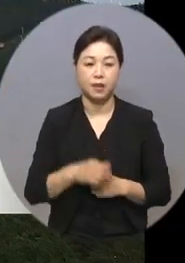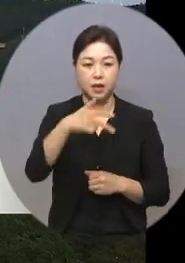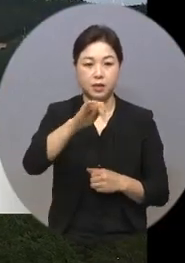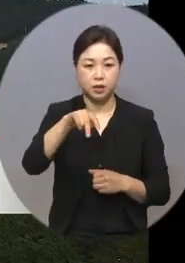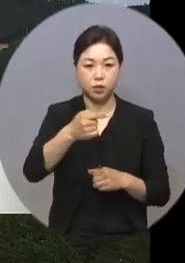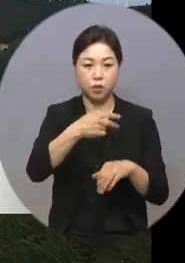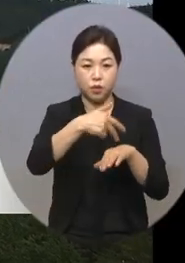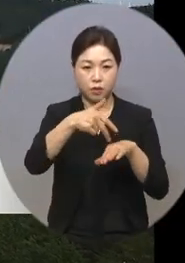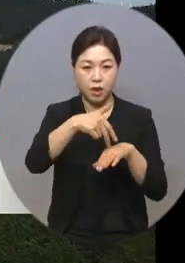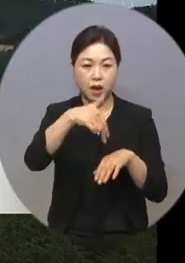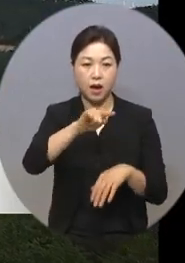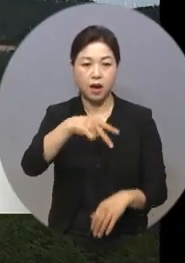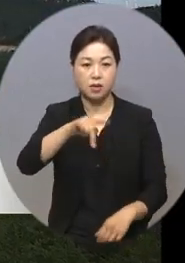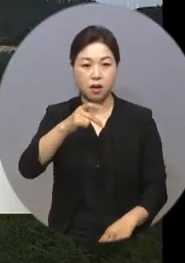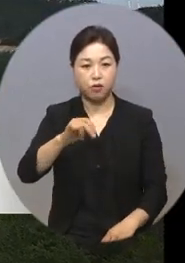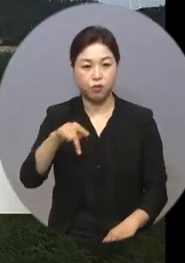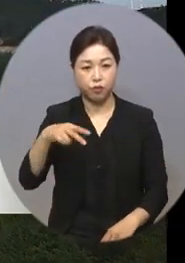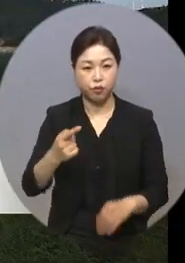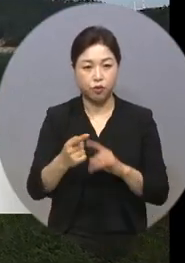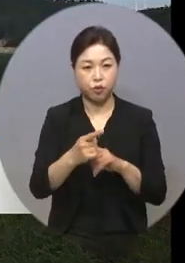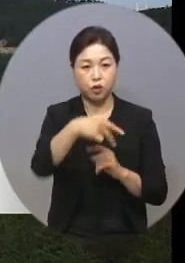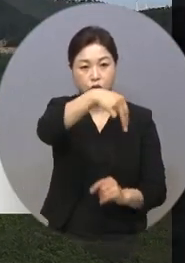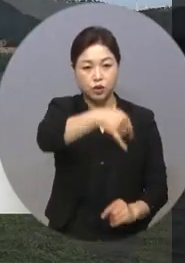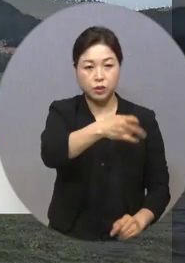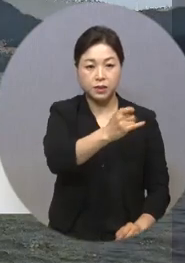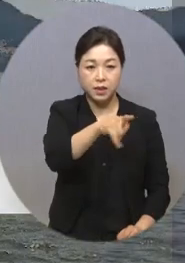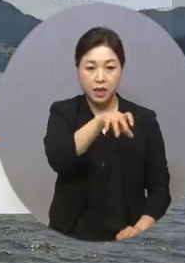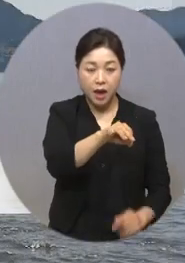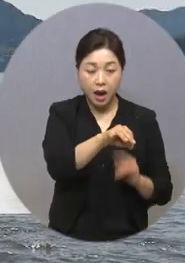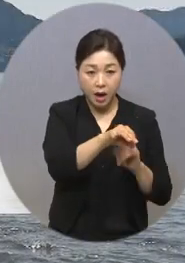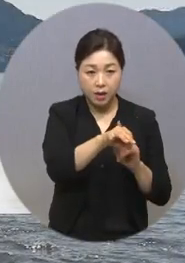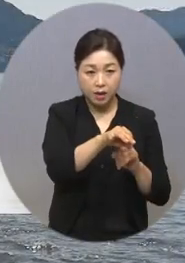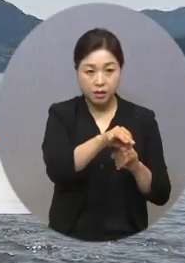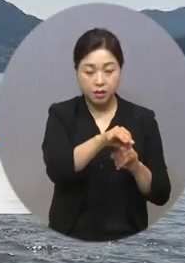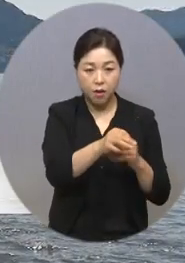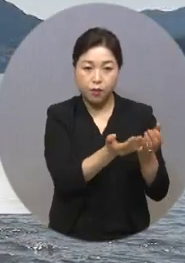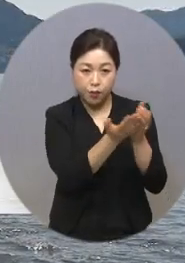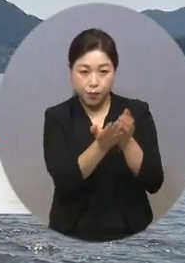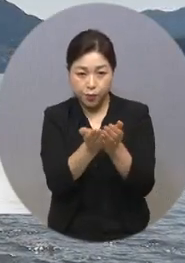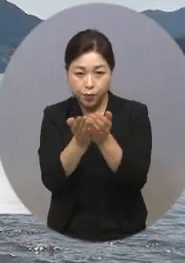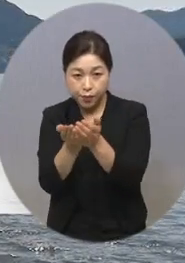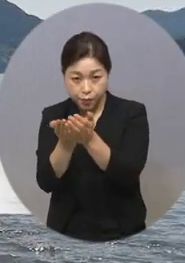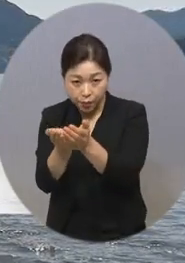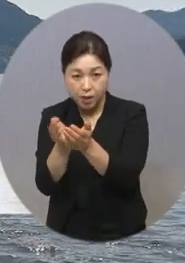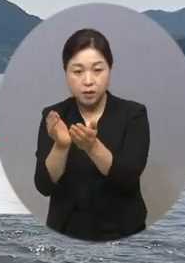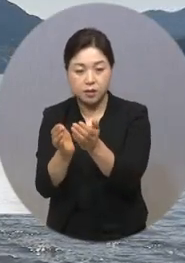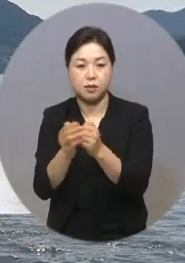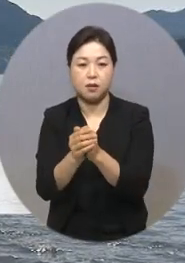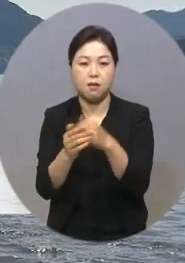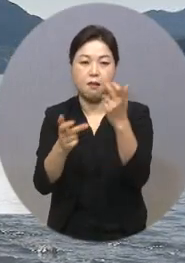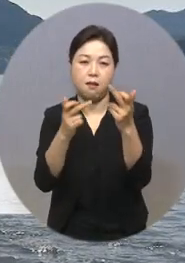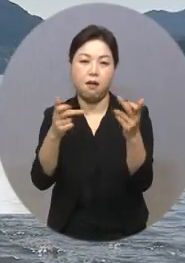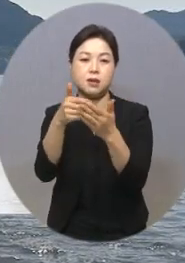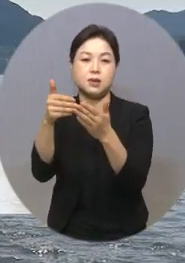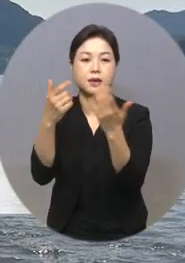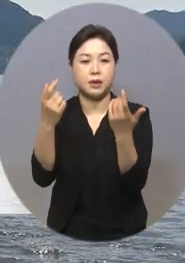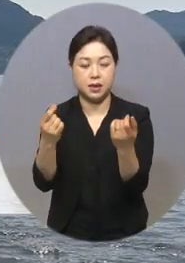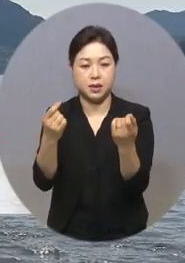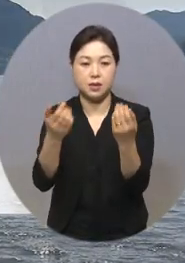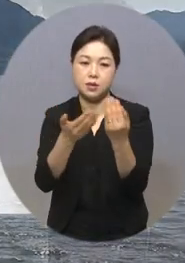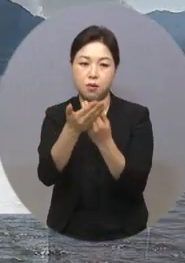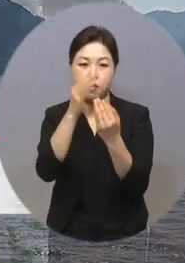진도의 가사 군도는 심양에서 출발하는 진도 관광 유람선을 타고 산수와 같은 군도를 관망할 수